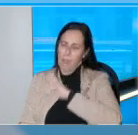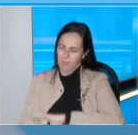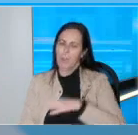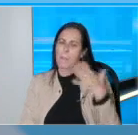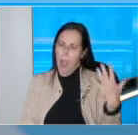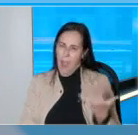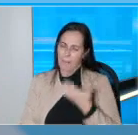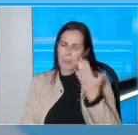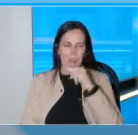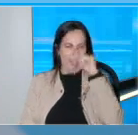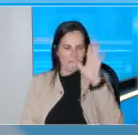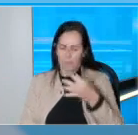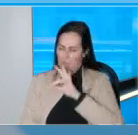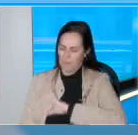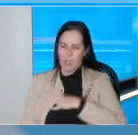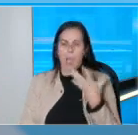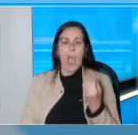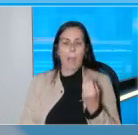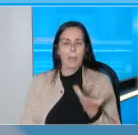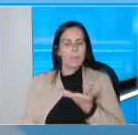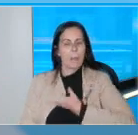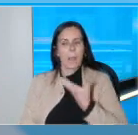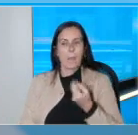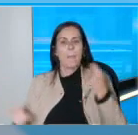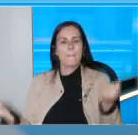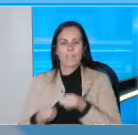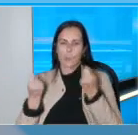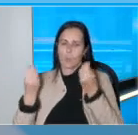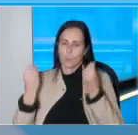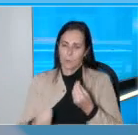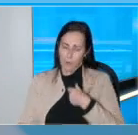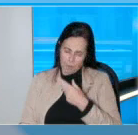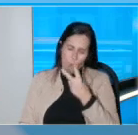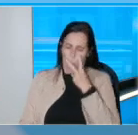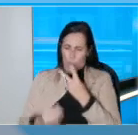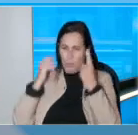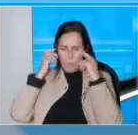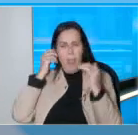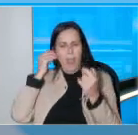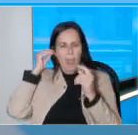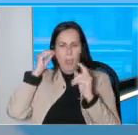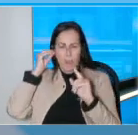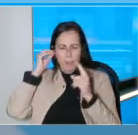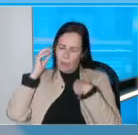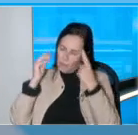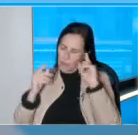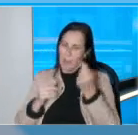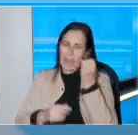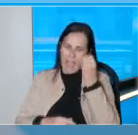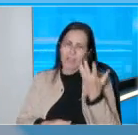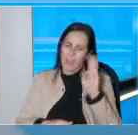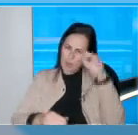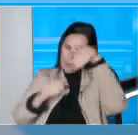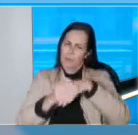מאוד גאווה, זה מכניס להם הרבה מאוד פרסום חיובי, כי אנחנו יודעים מה קורה בקטר